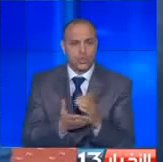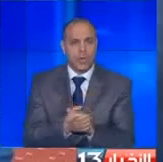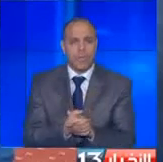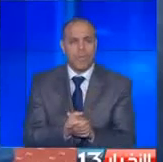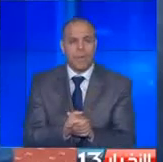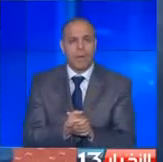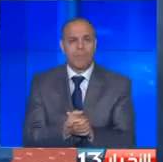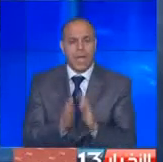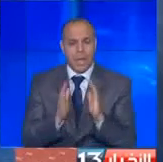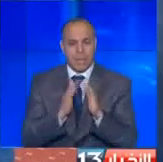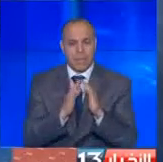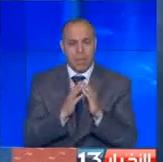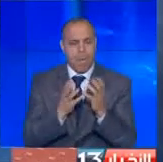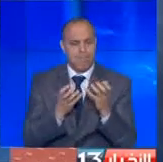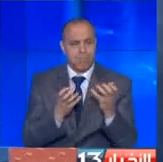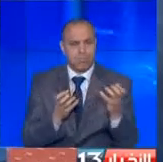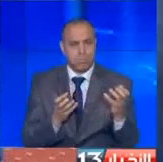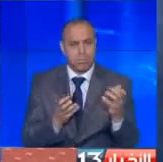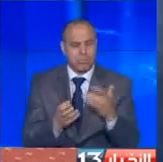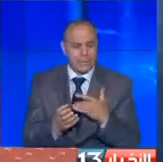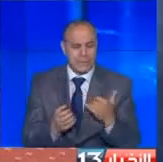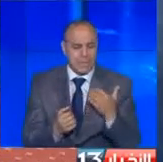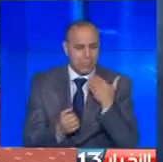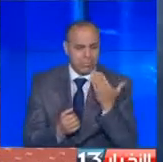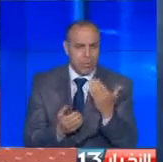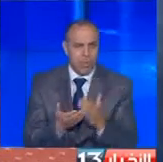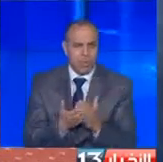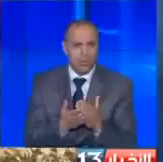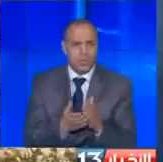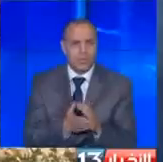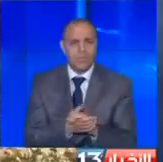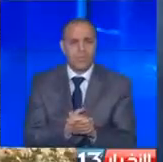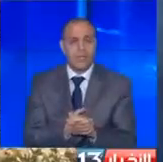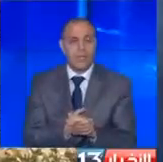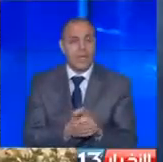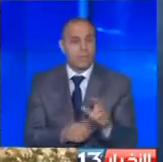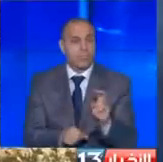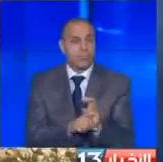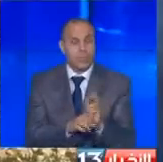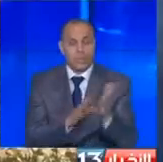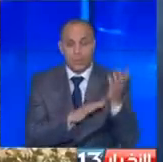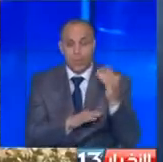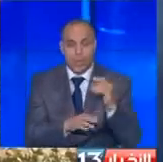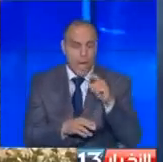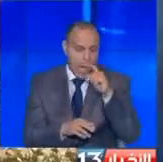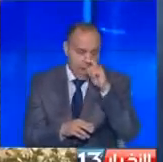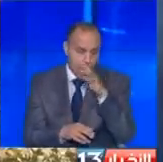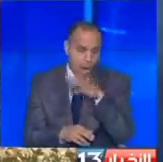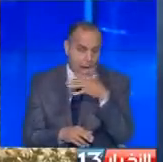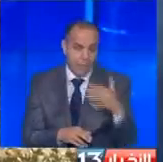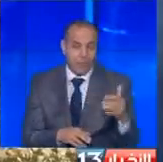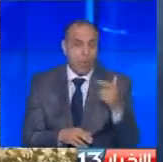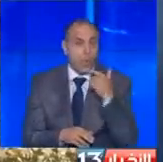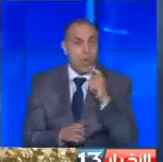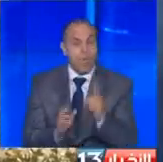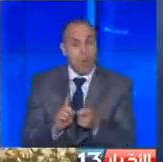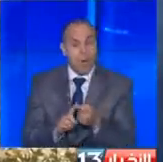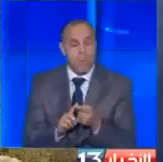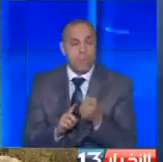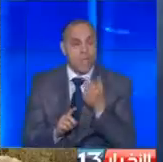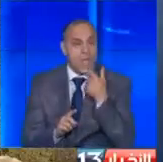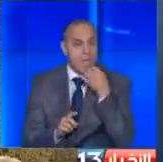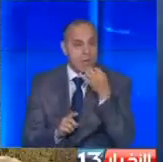كمشروع السكن الكثيف والغير الصحي اللي يسمى مشروع الوكيل. ويبقى تراث المغرب العربي ركيزة أساسية من